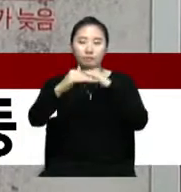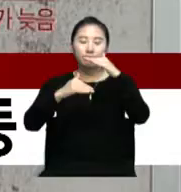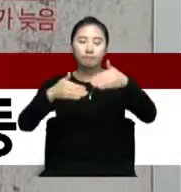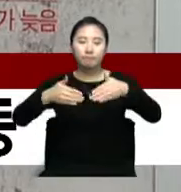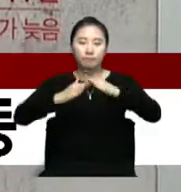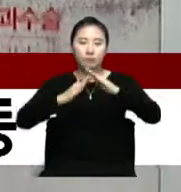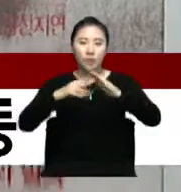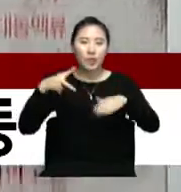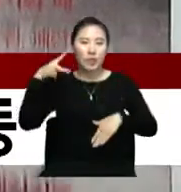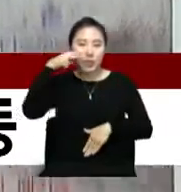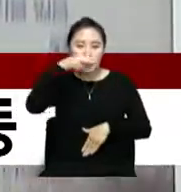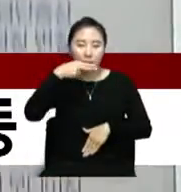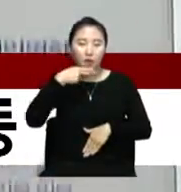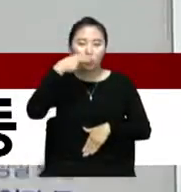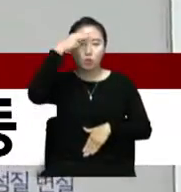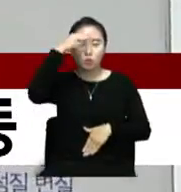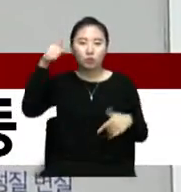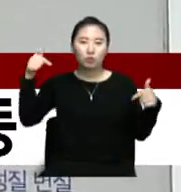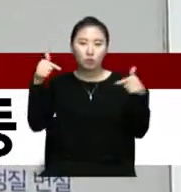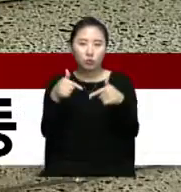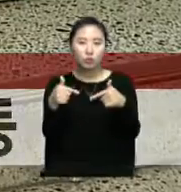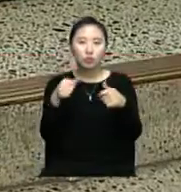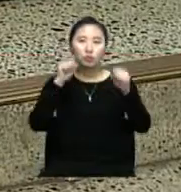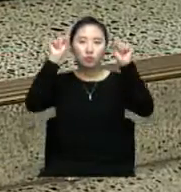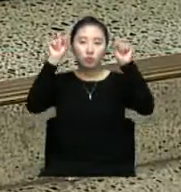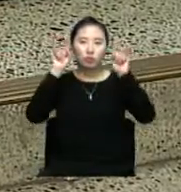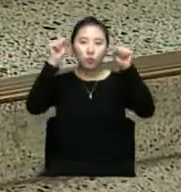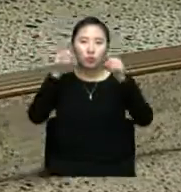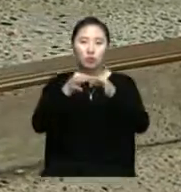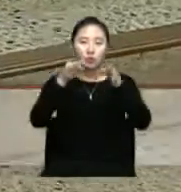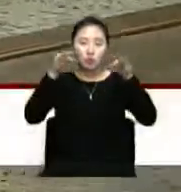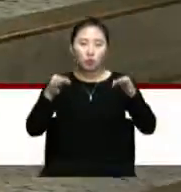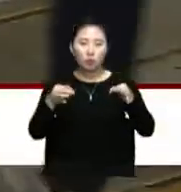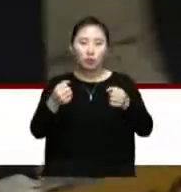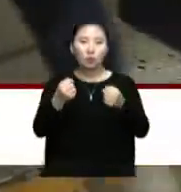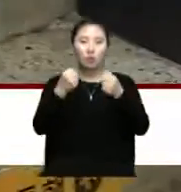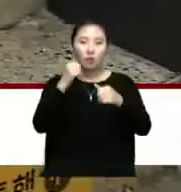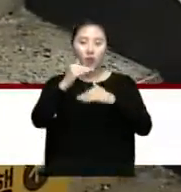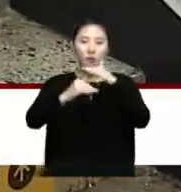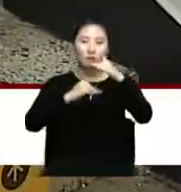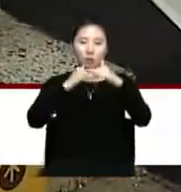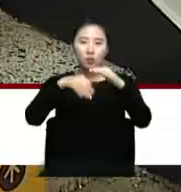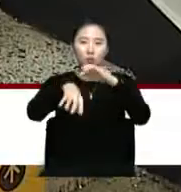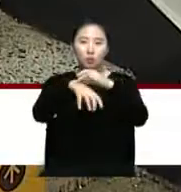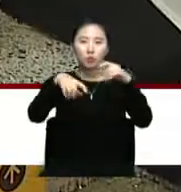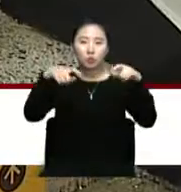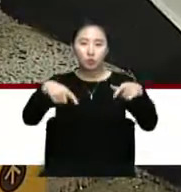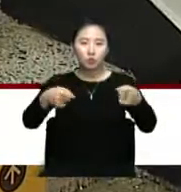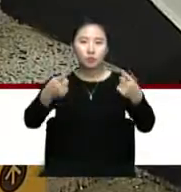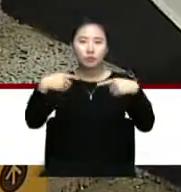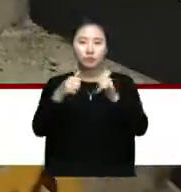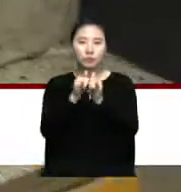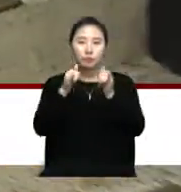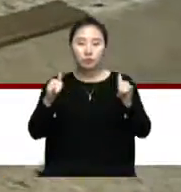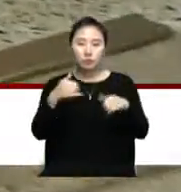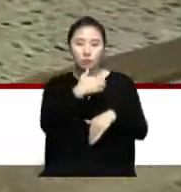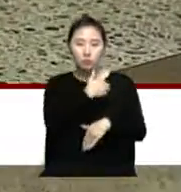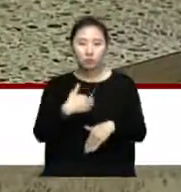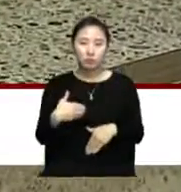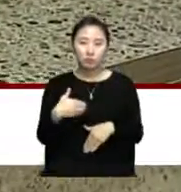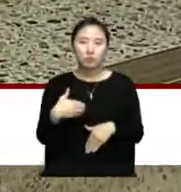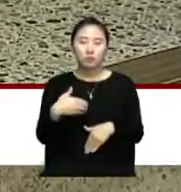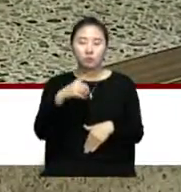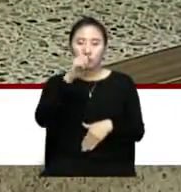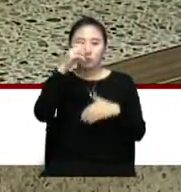설치, 금연과 절주 운동 등입니다. 최근에는 건강 계단을 설치해 종로구를 방문하는 주민들과 구청